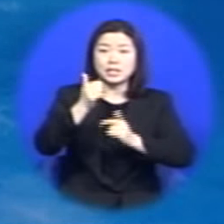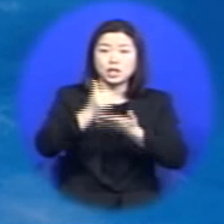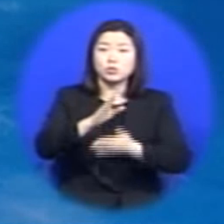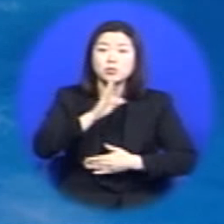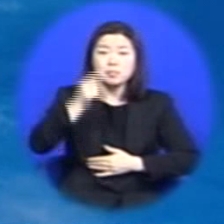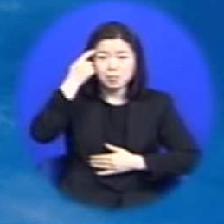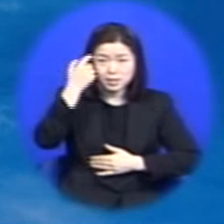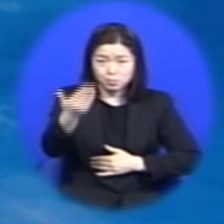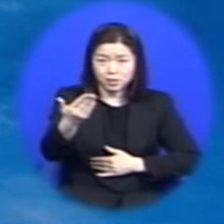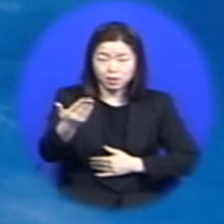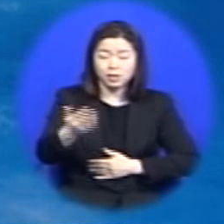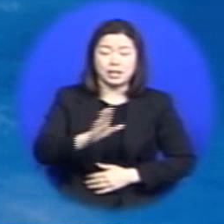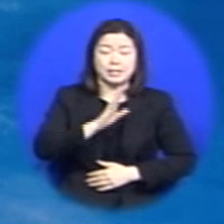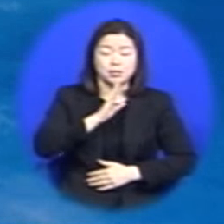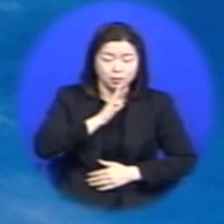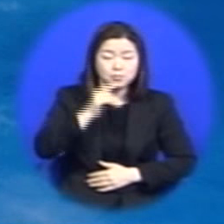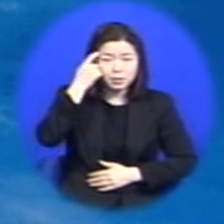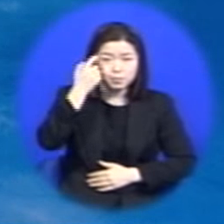정말 그렇습니까?